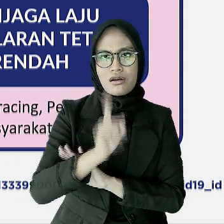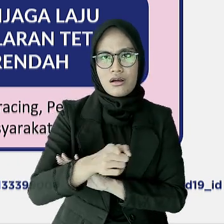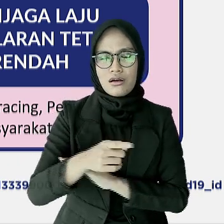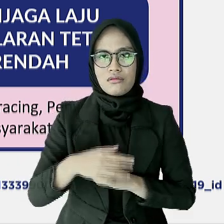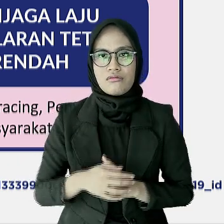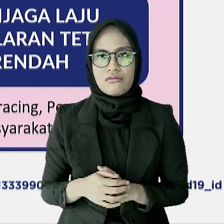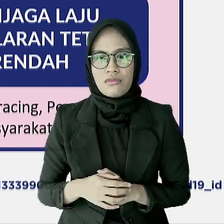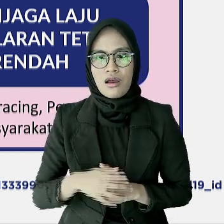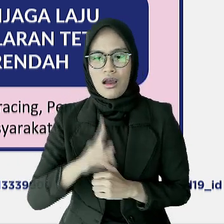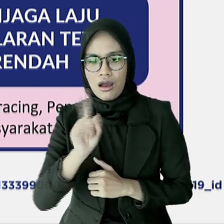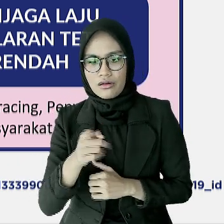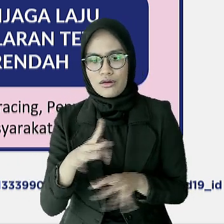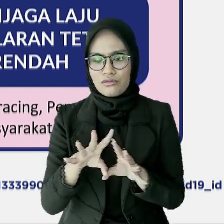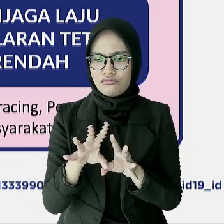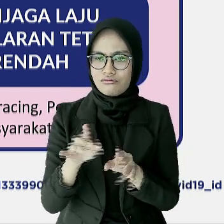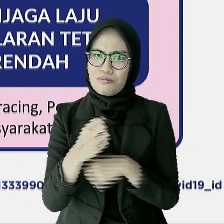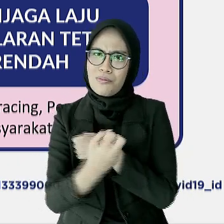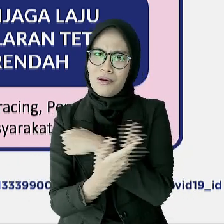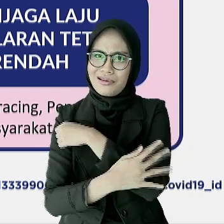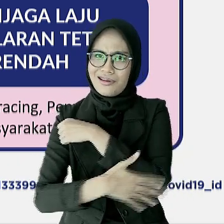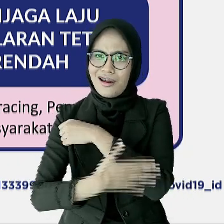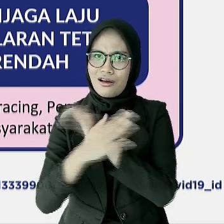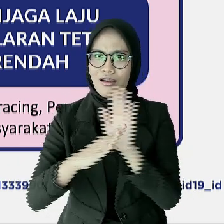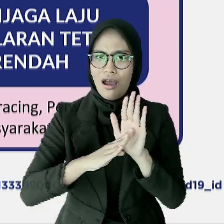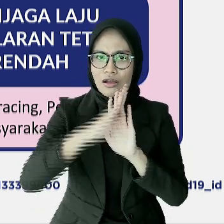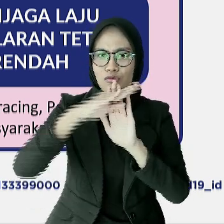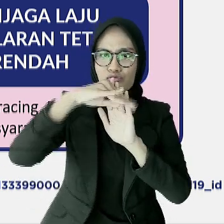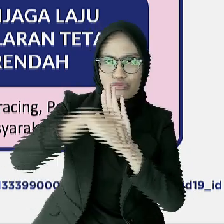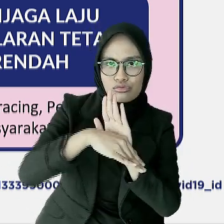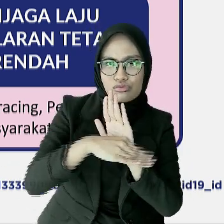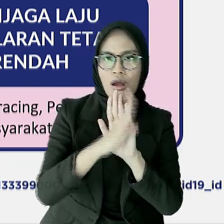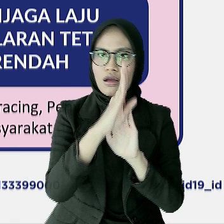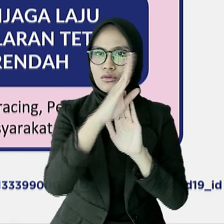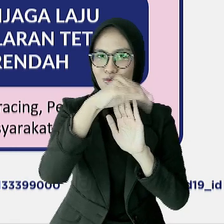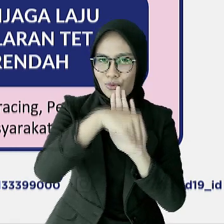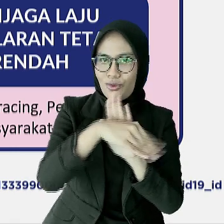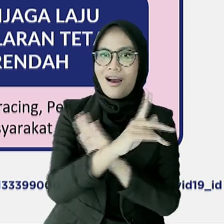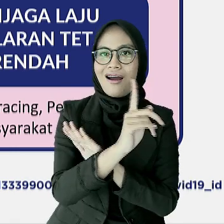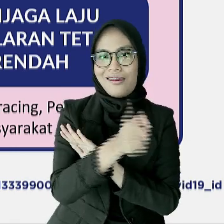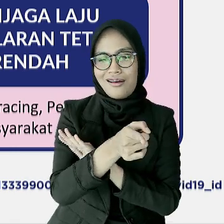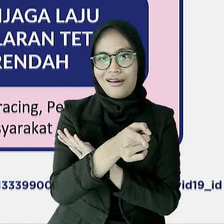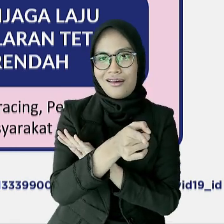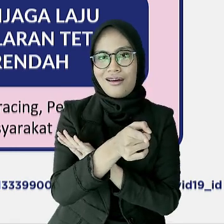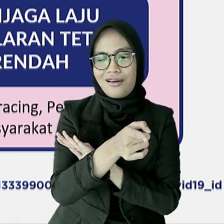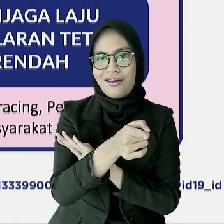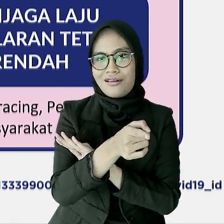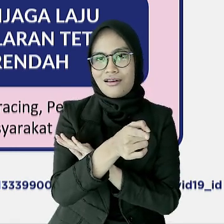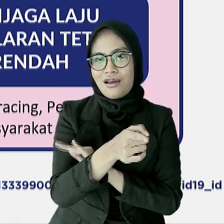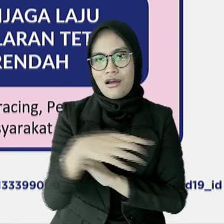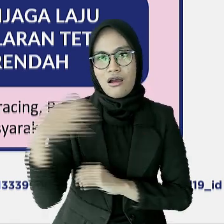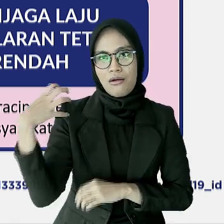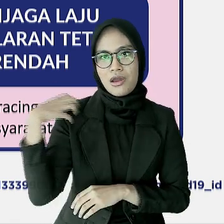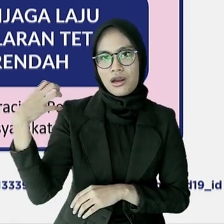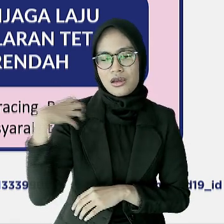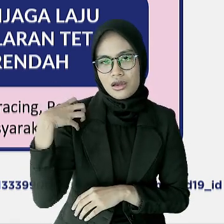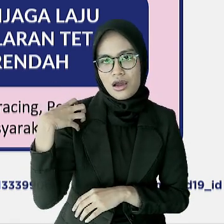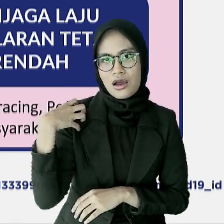berulang setelah pelandaian, contohnya di negara Amerika Serikat, Rusia, Inggris, dan